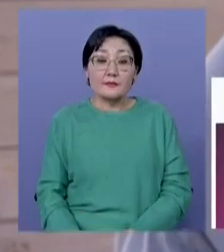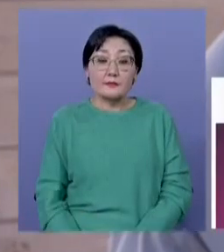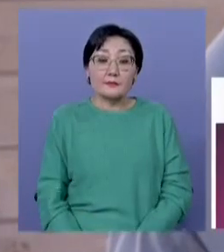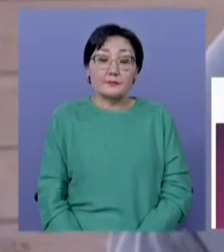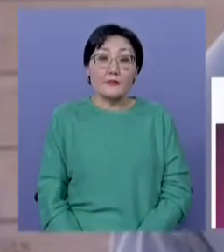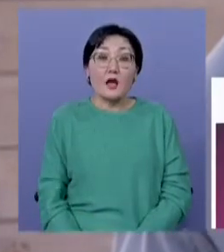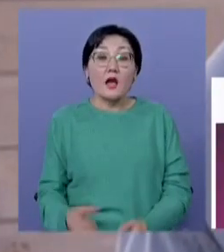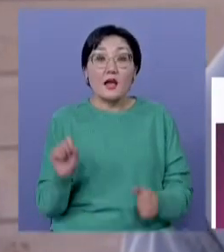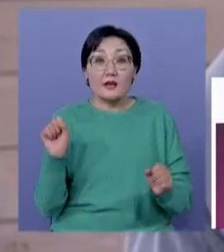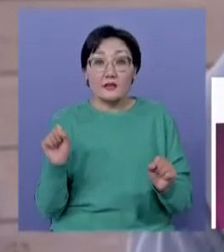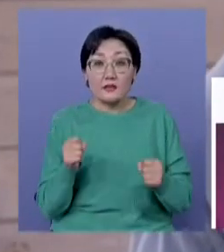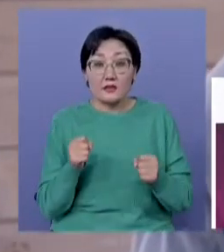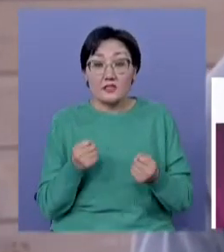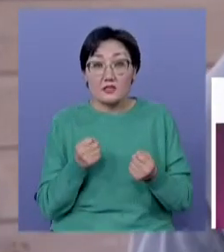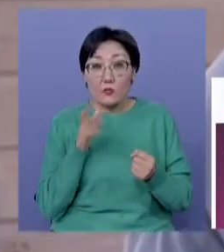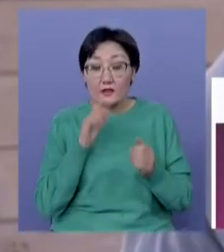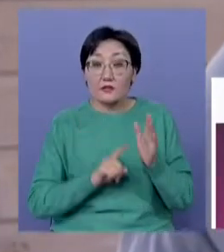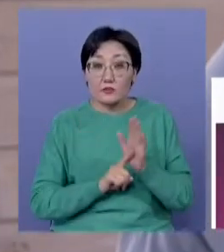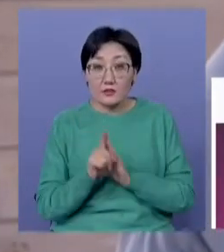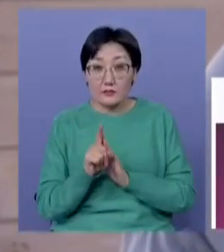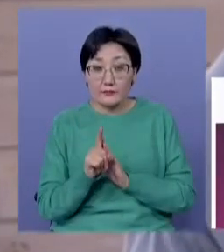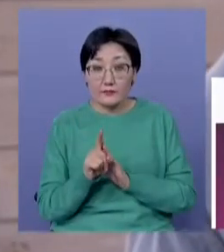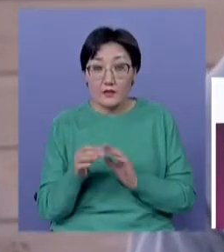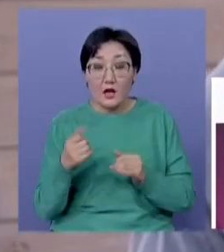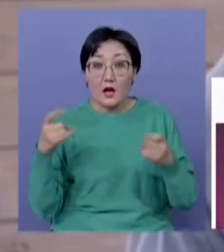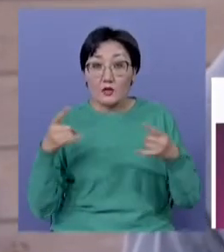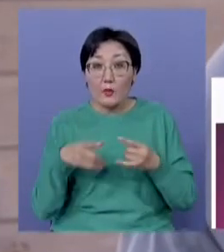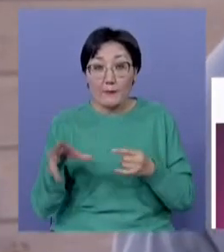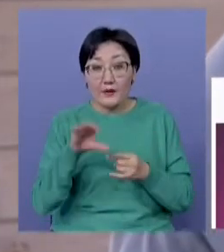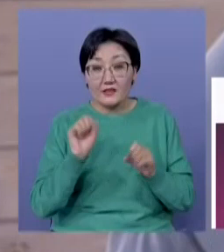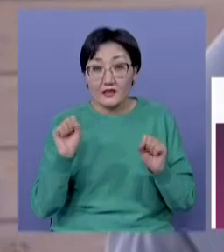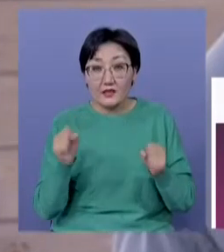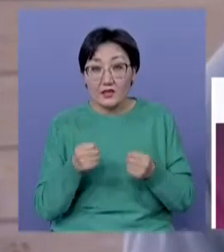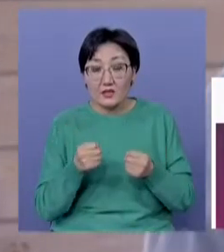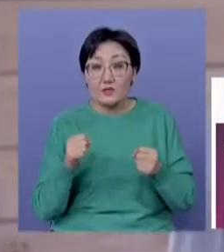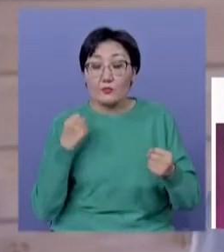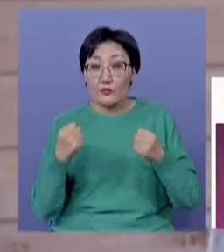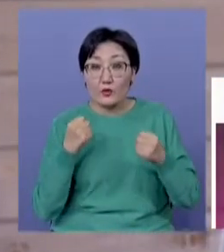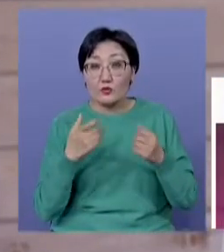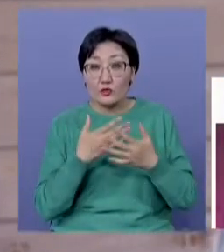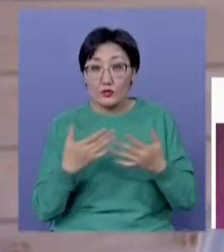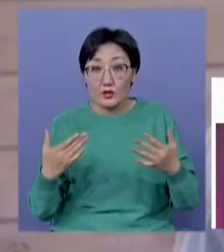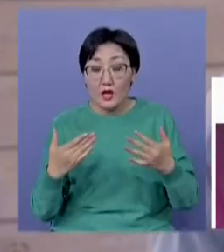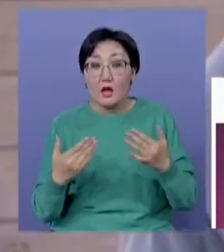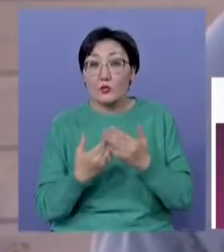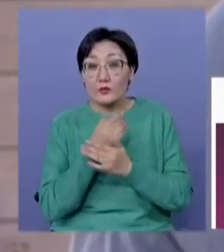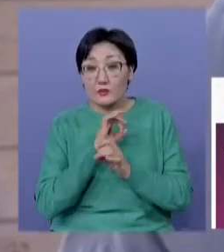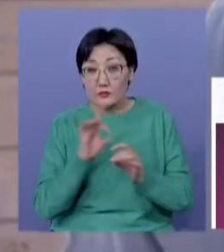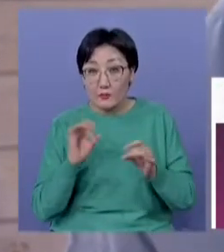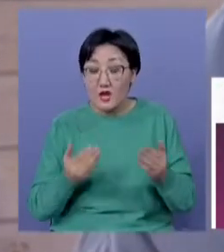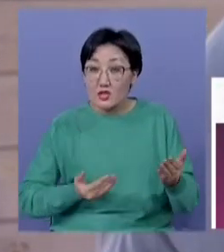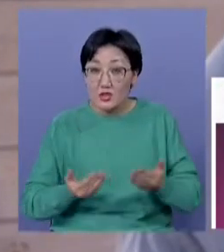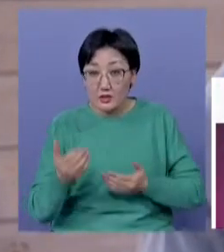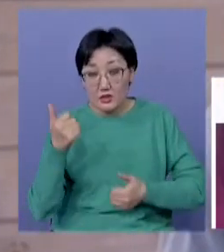сезон. Қыс келді, Евроспорттың қысқы маусымы басталды. Арна барлық қысқы спорт түрлерінен хабар таратады. Биатлоннан шаңғы жарысынан